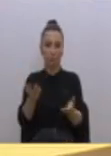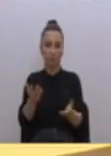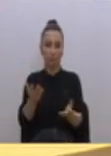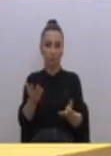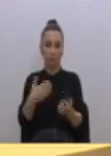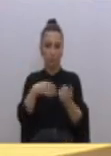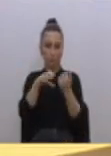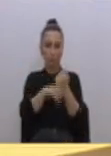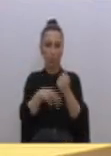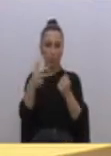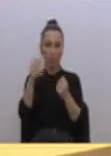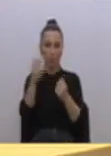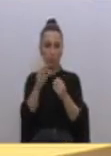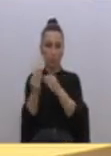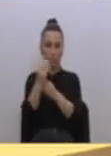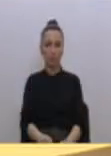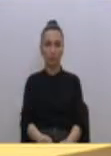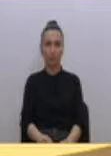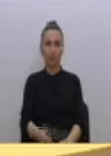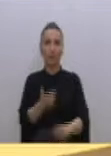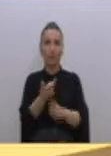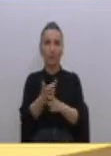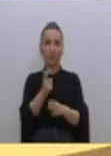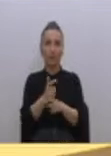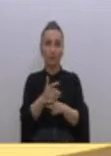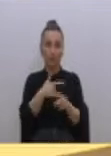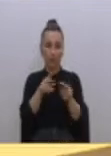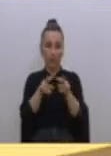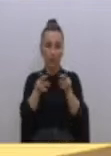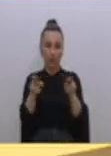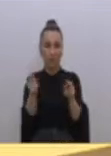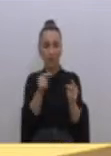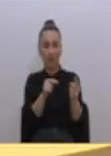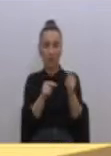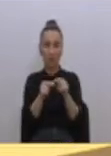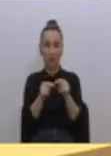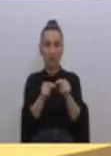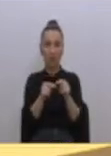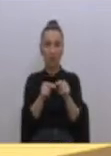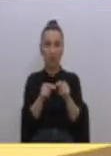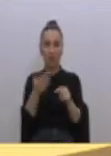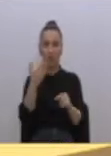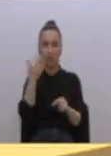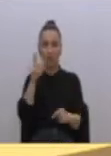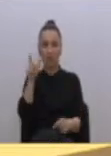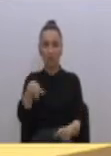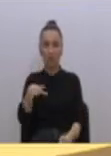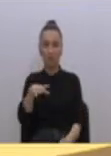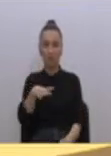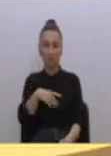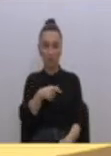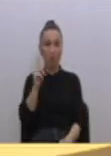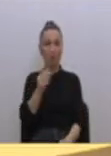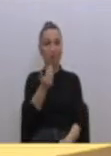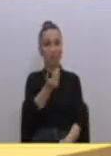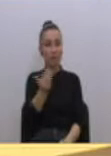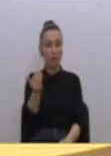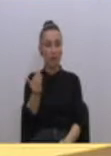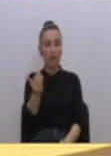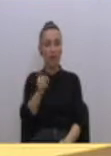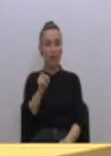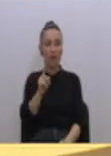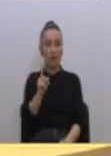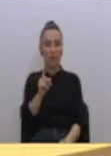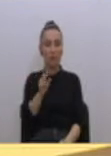ამთავრებ 30 წამინდა კიდე. ვინაიდან გავს ერთმანეთს? აი ა განაცხადა ერთ-ერთმა დეპუტატმა. რას